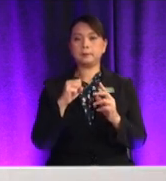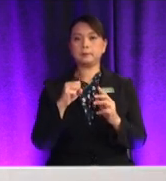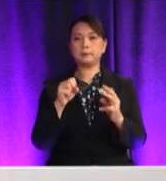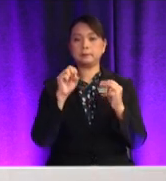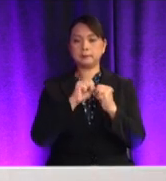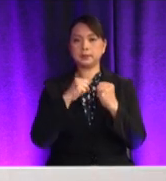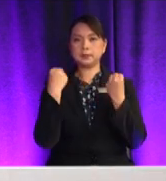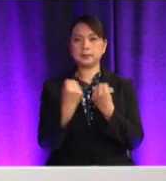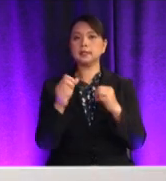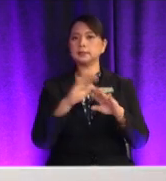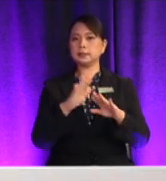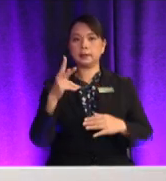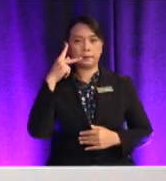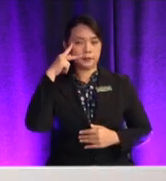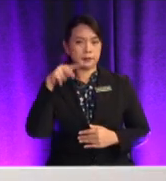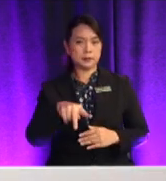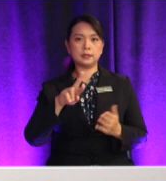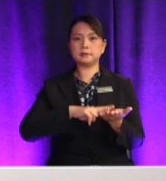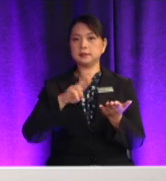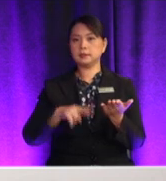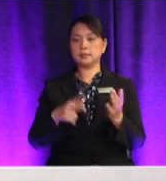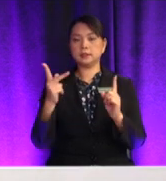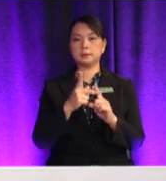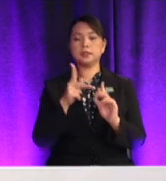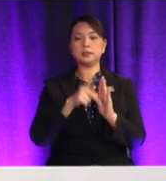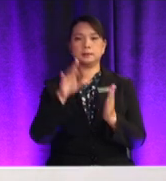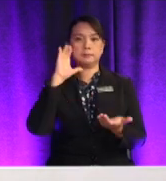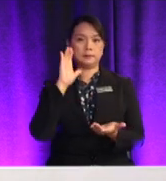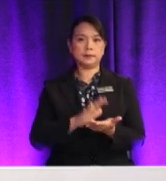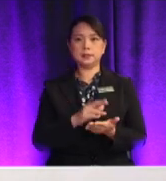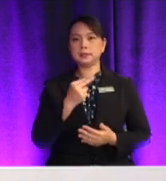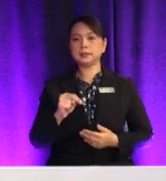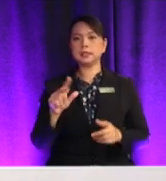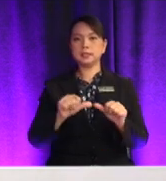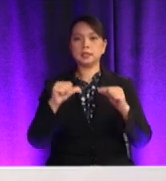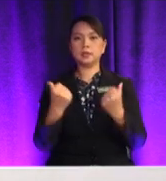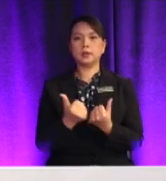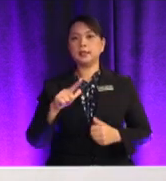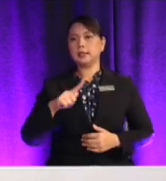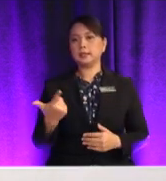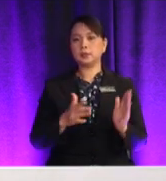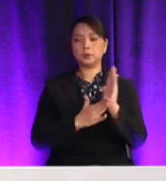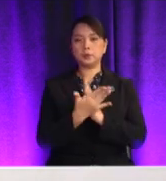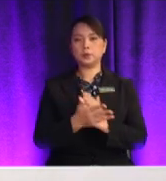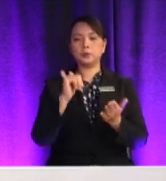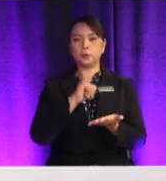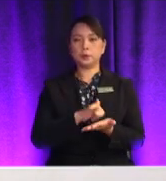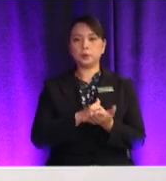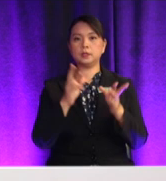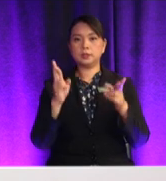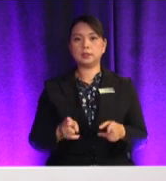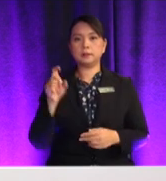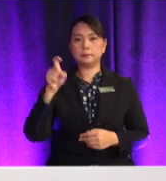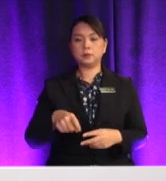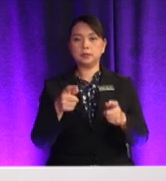memandang rendah adat dan kepercayaan kaum lain, kaum lain. Oleh itu, rakyat perlu